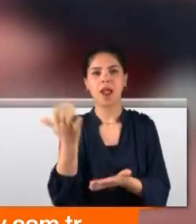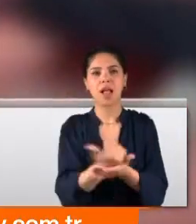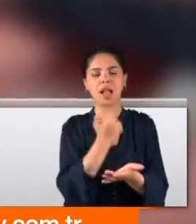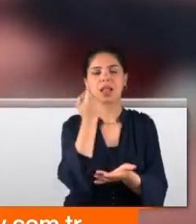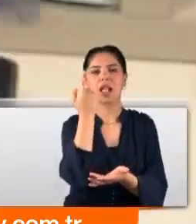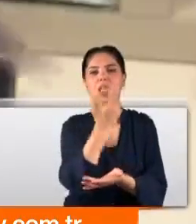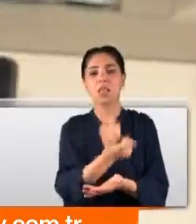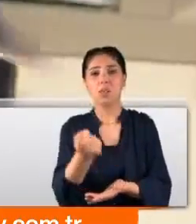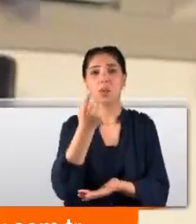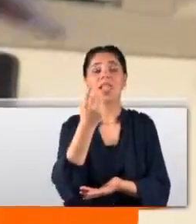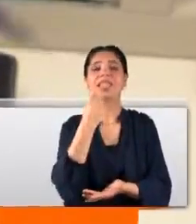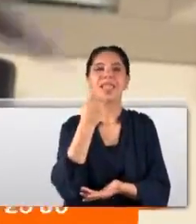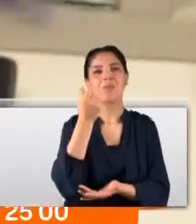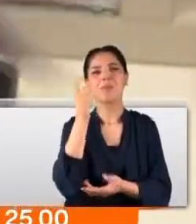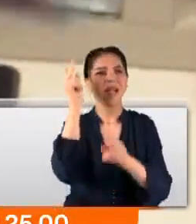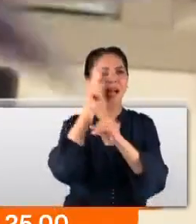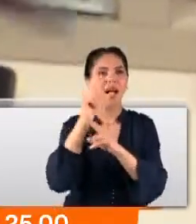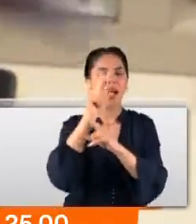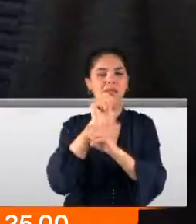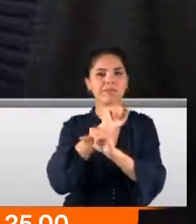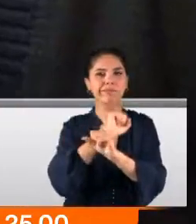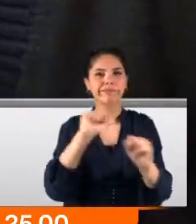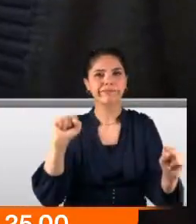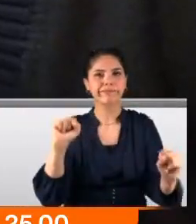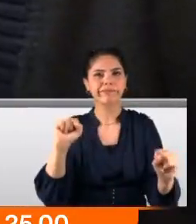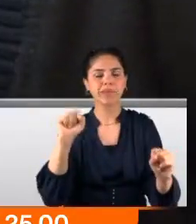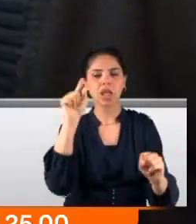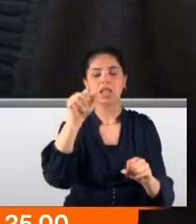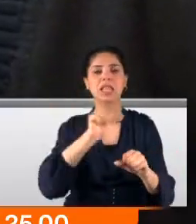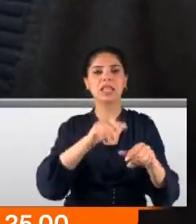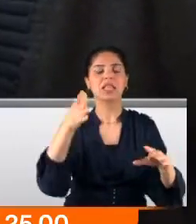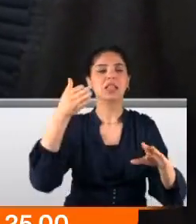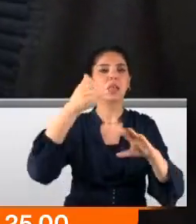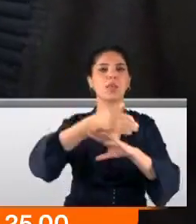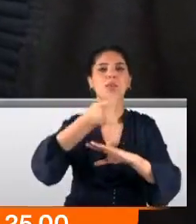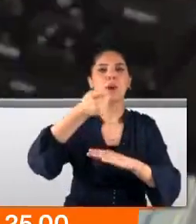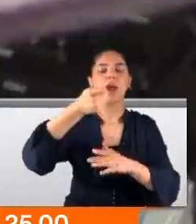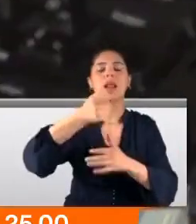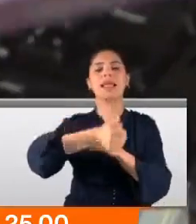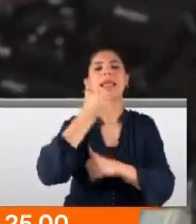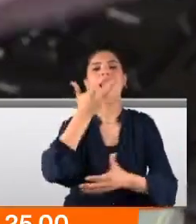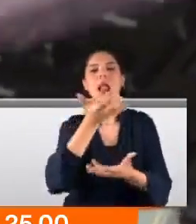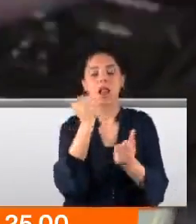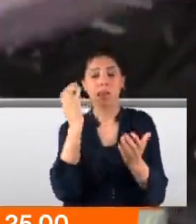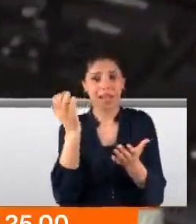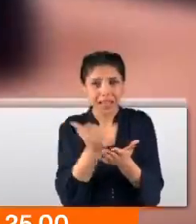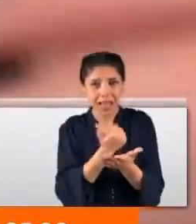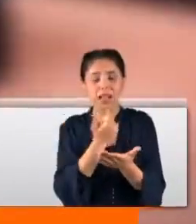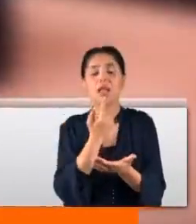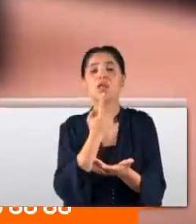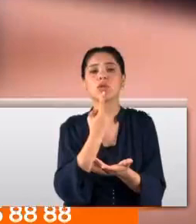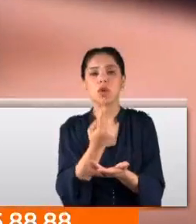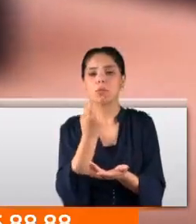buydu ama tatlı para hayali kabusa döndü. Hem sisteme giriş paralarını alamadılar hem de kazanacaklarını vaat edilen parayı.